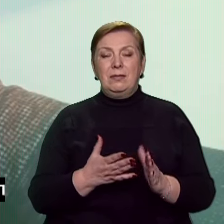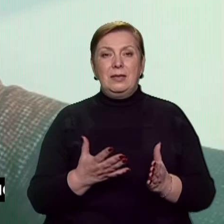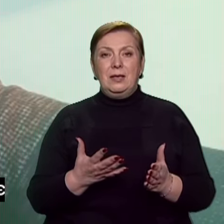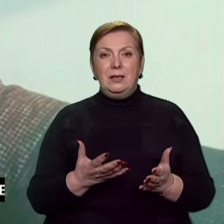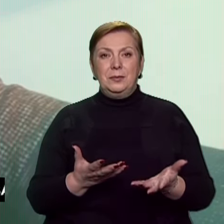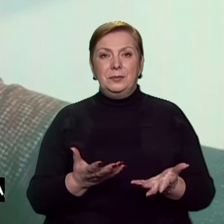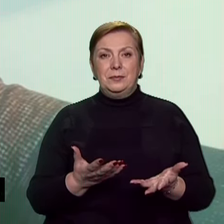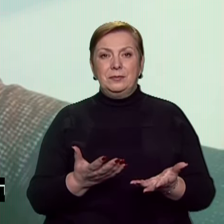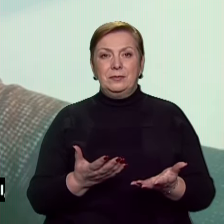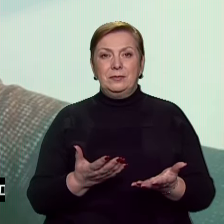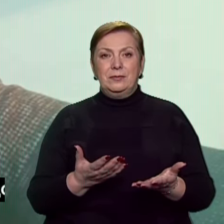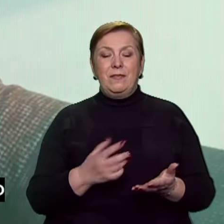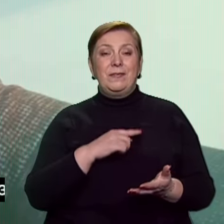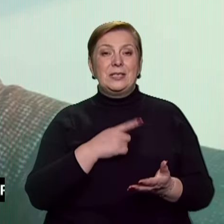якихось